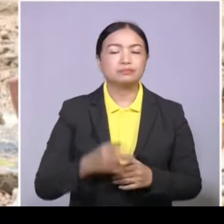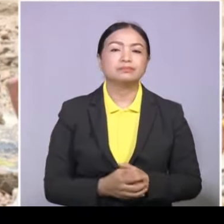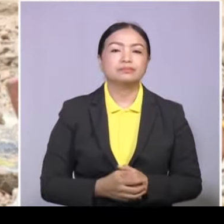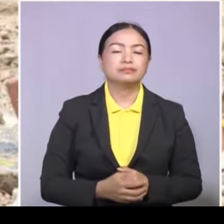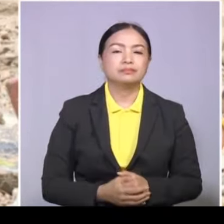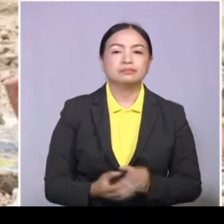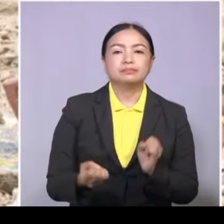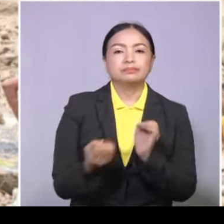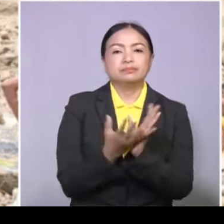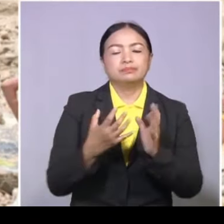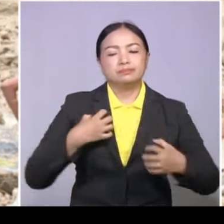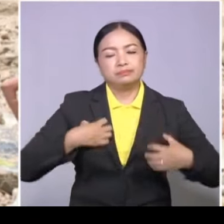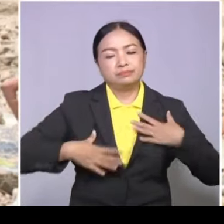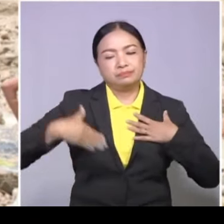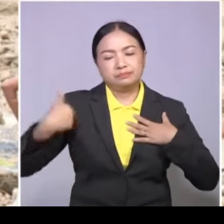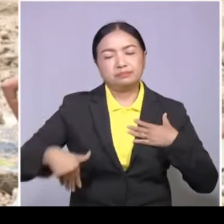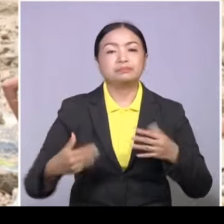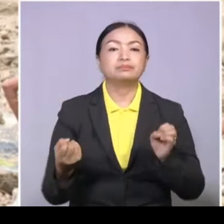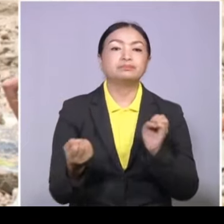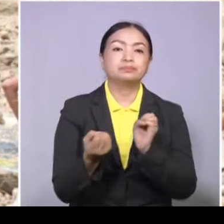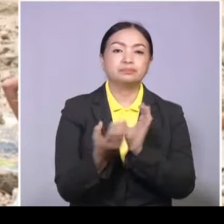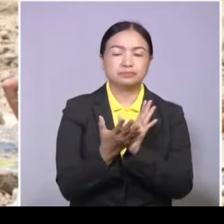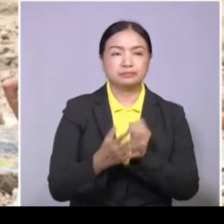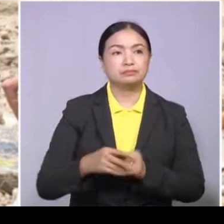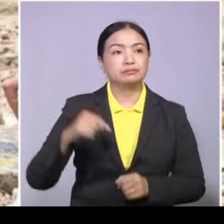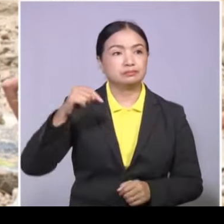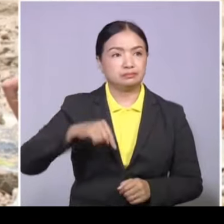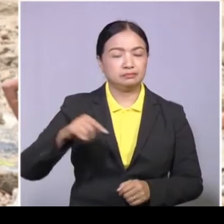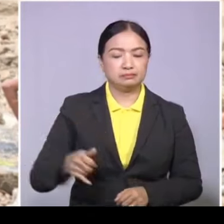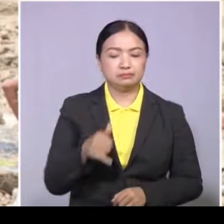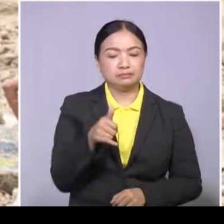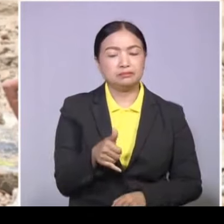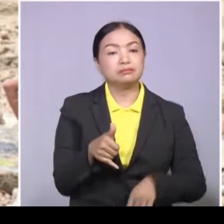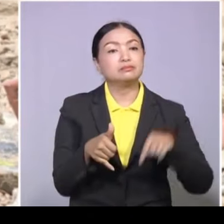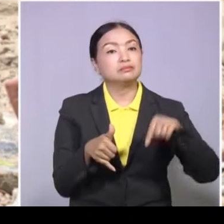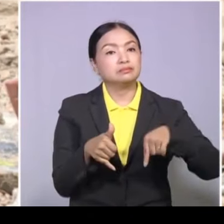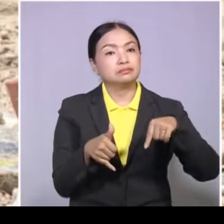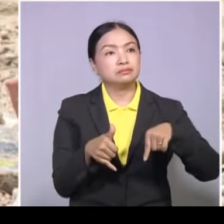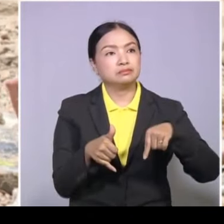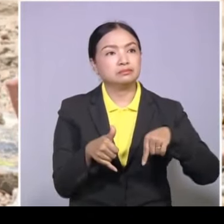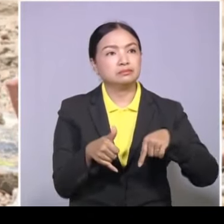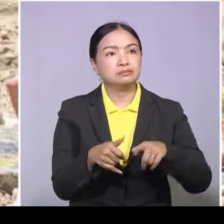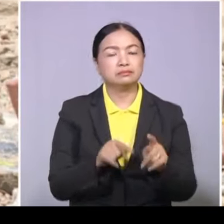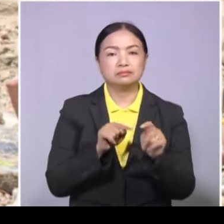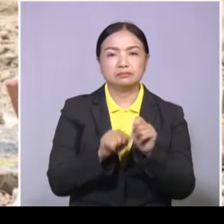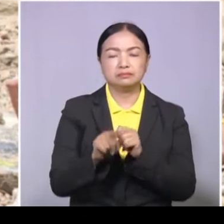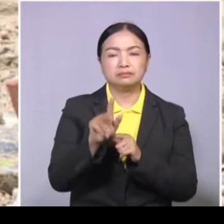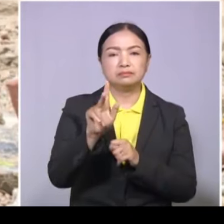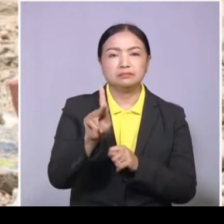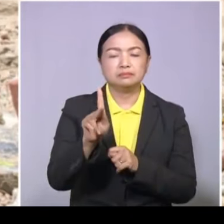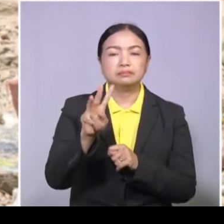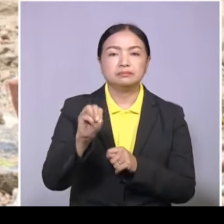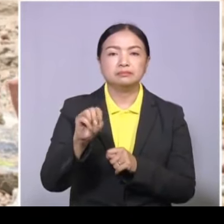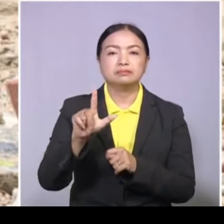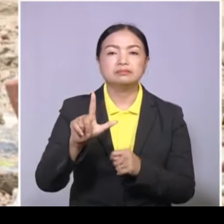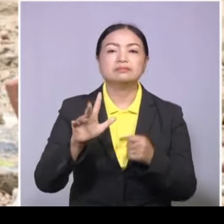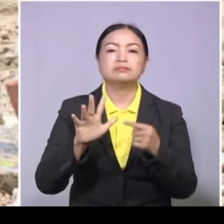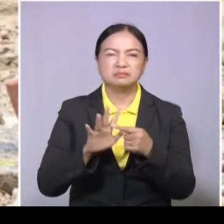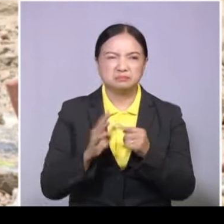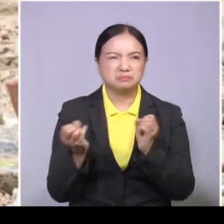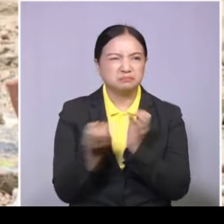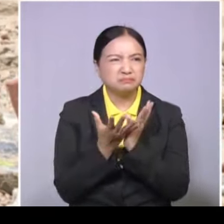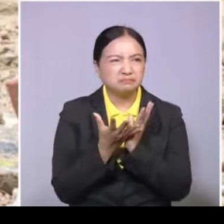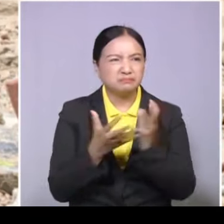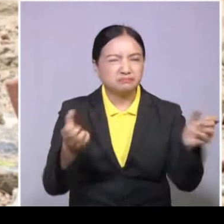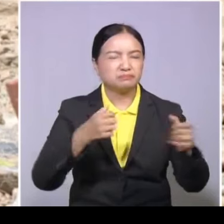อยความเดือดร้อนของชาวบ้านที่นี่อีกนะคะโดยเฉพาะจุดนี้ที่ฉันยืนอยู่ตอนนี้ก็คือในพื้นที่ของตำบลกมลาที่ได้รับความเสียหายหนัก